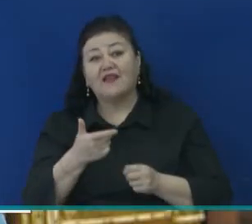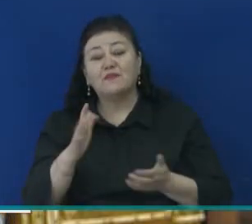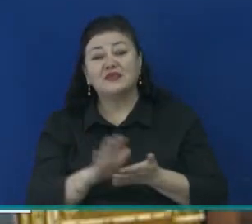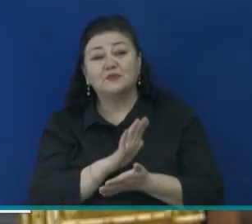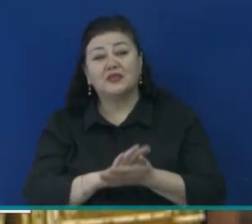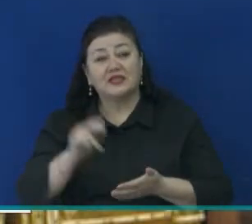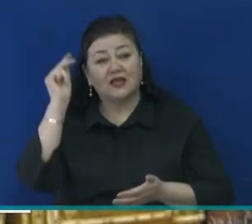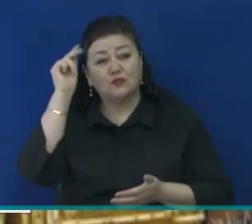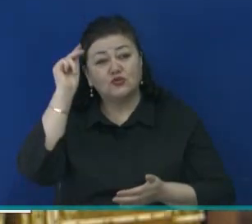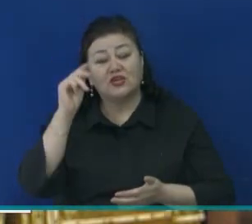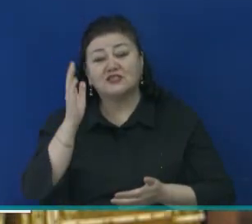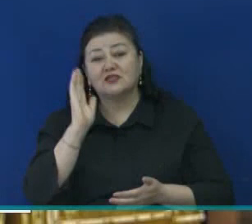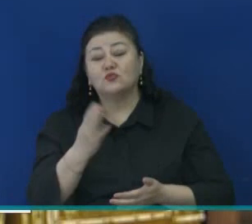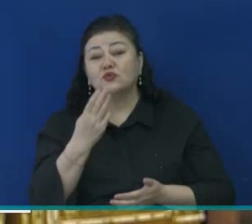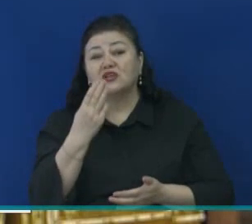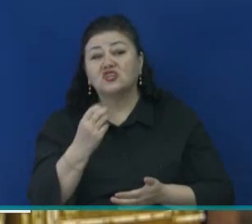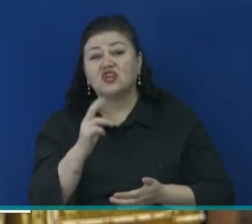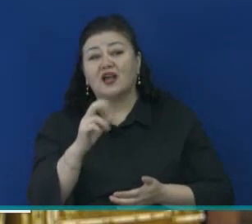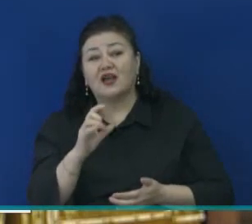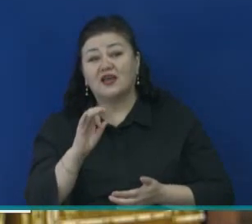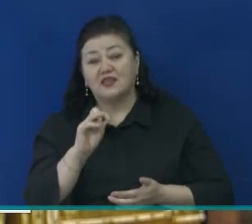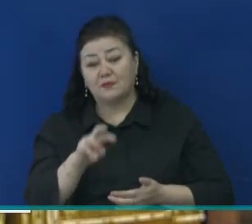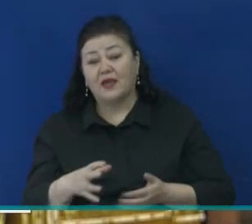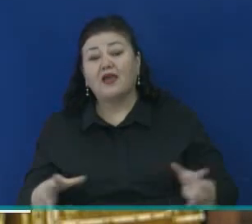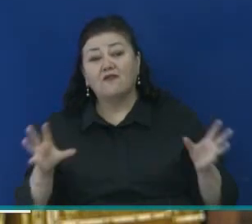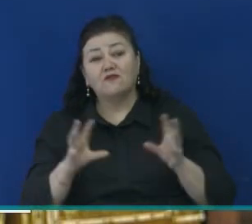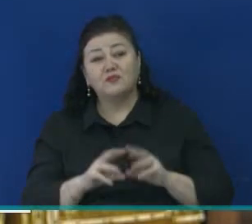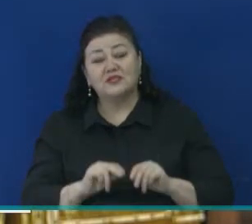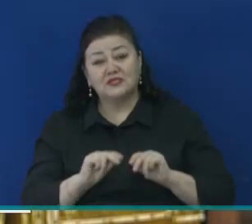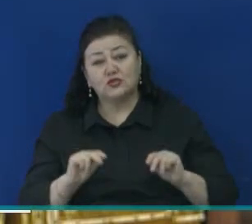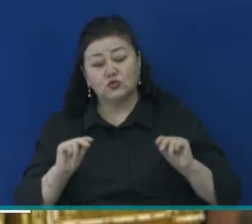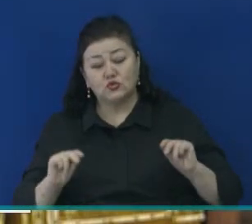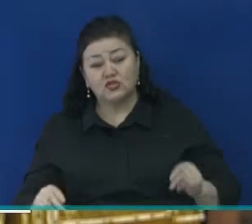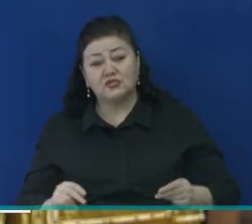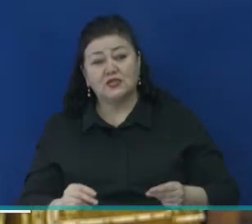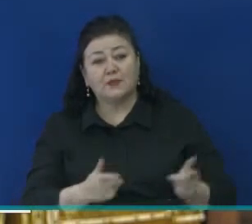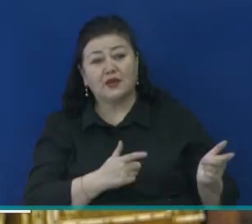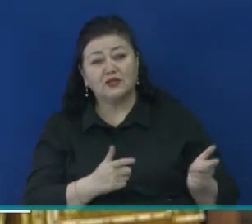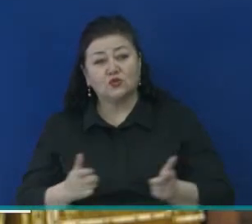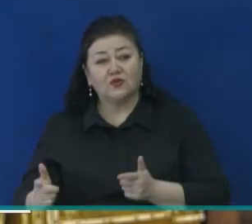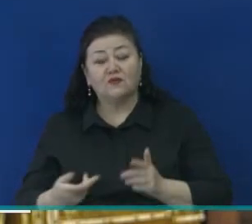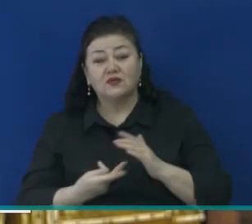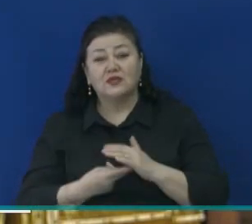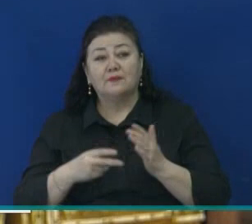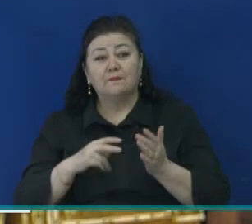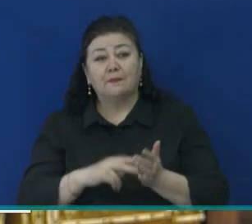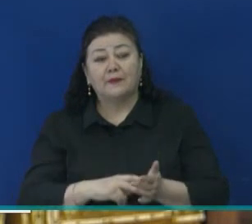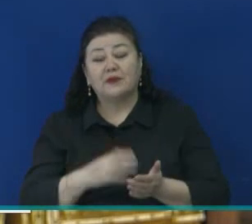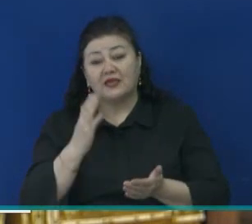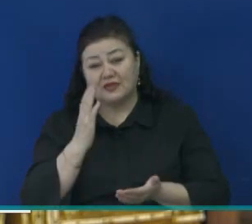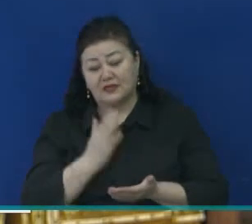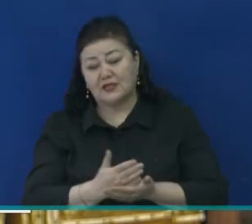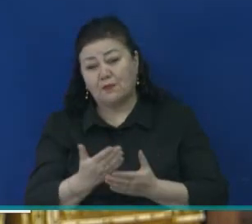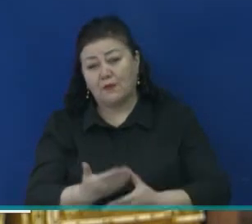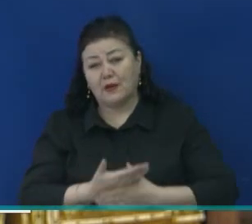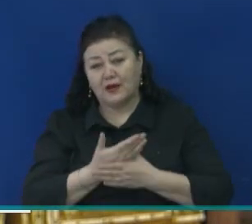болашақ өлкетанушы ғылыми зерттеу жобасына ұстазыммен бірге бірігіп отырдық. Ұстазым Ахмер Серхан Кенжебекұлы осы жобаның бас қасында жүрді.